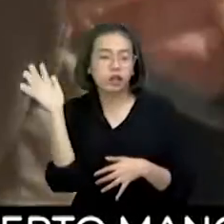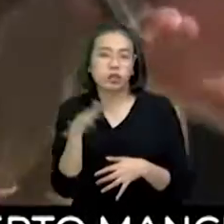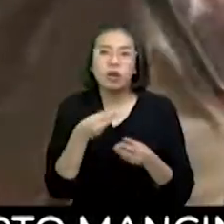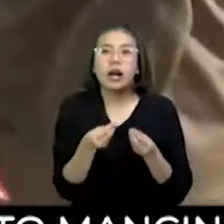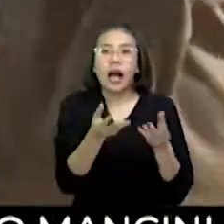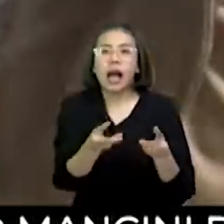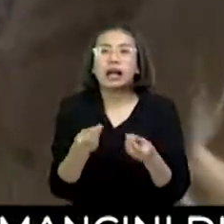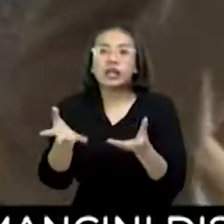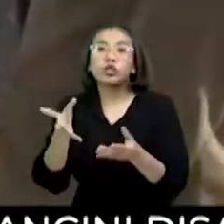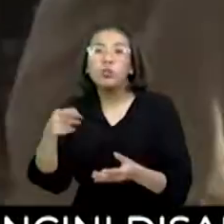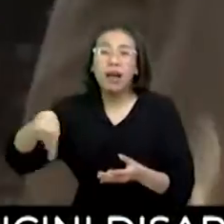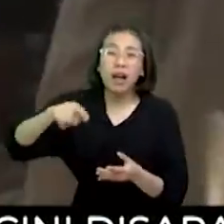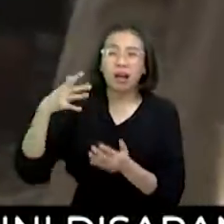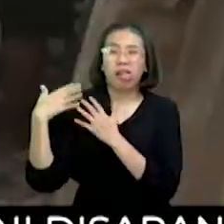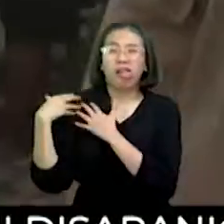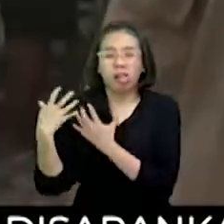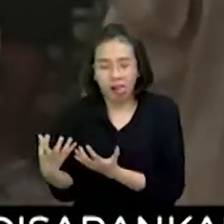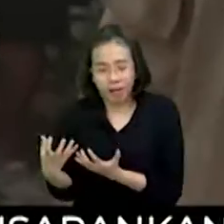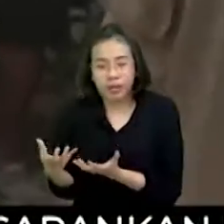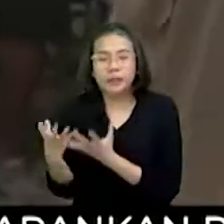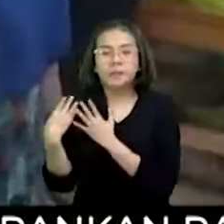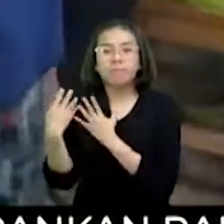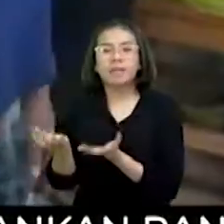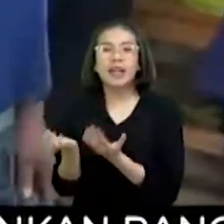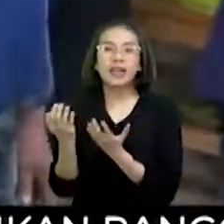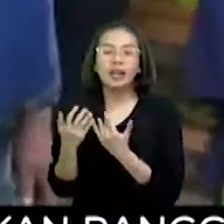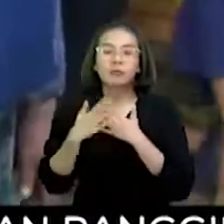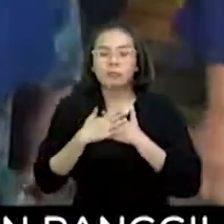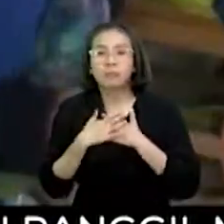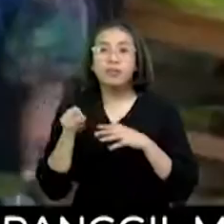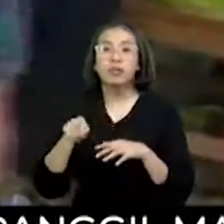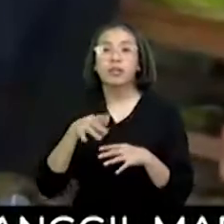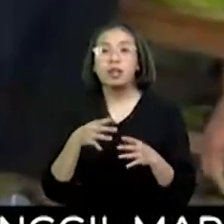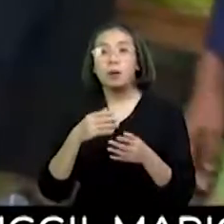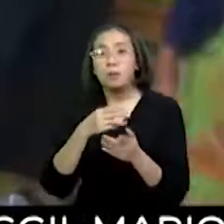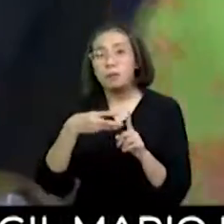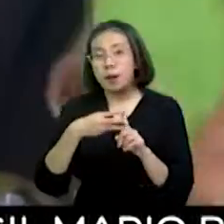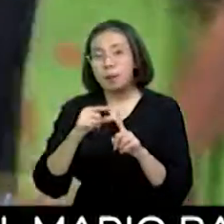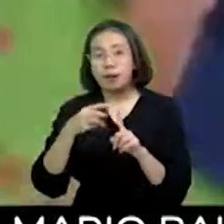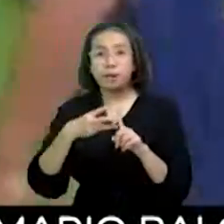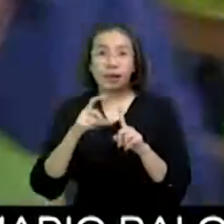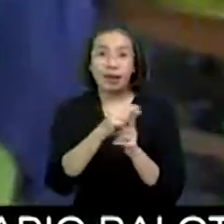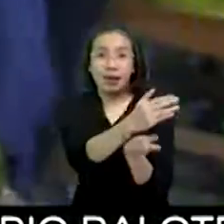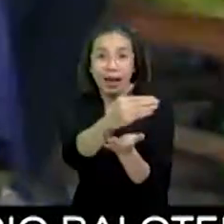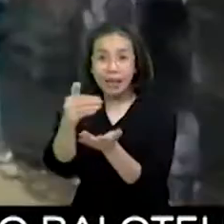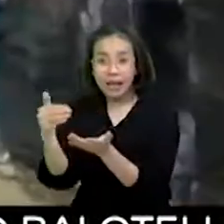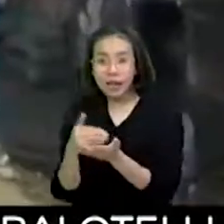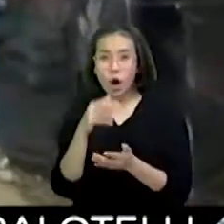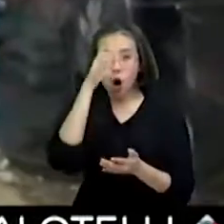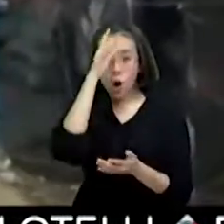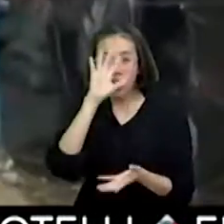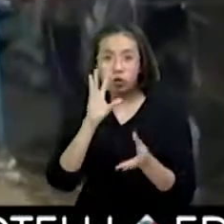banjir yang tinggal sementara di tenda pengungsian. Data BPBD Kota Palangkaraya mencatat sekitar 11.000